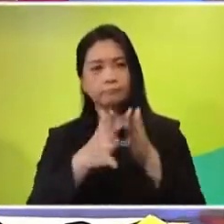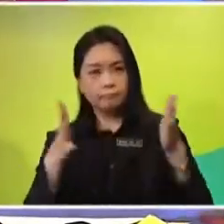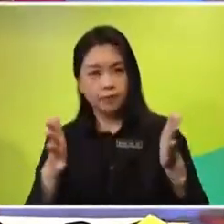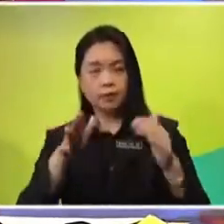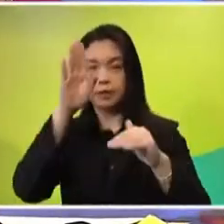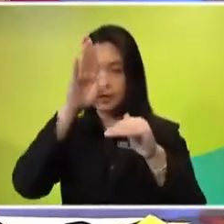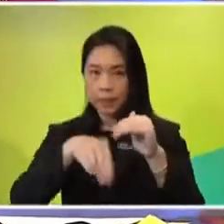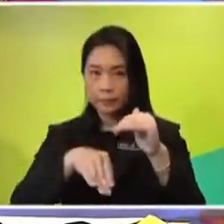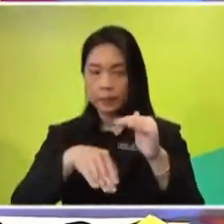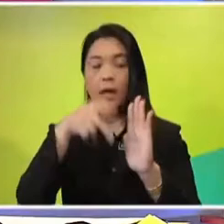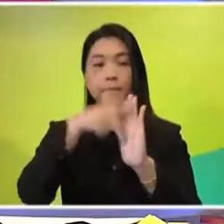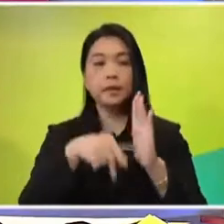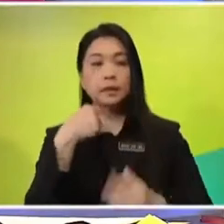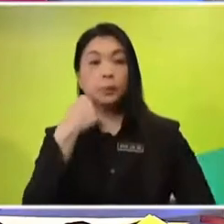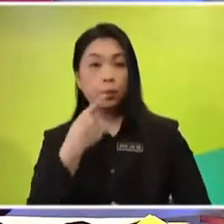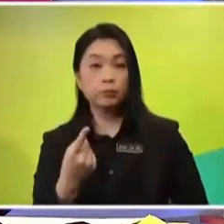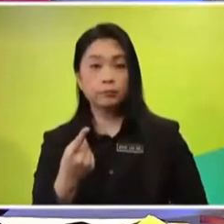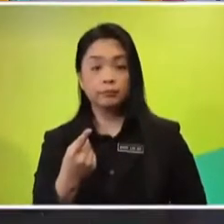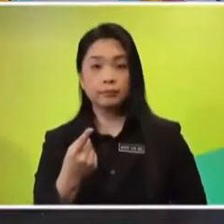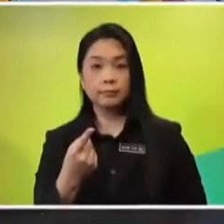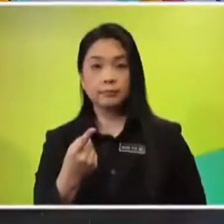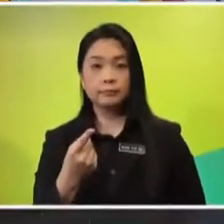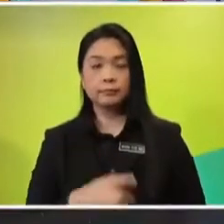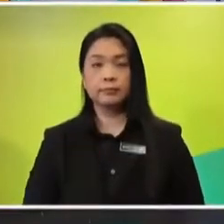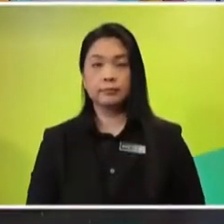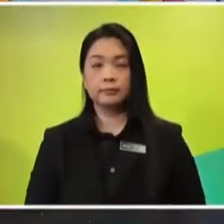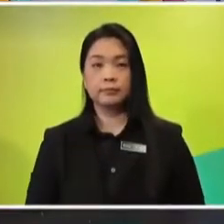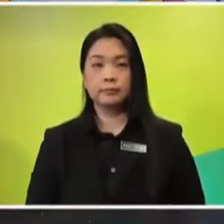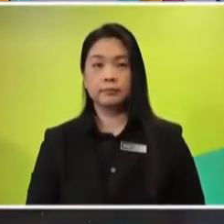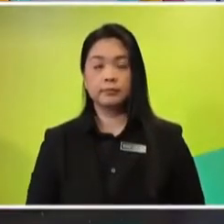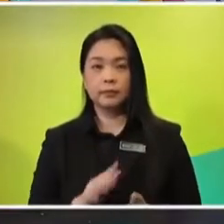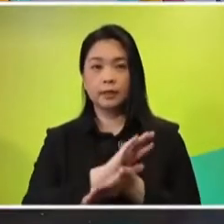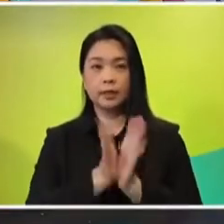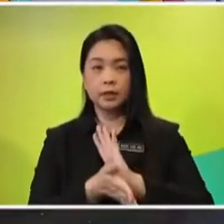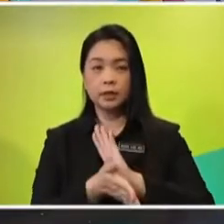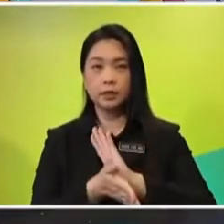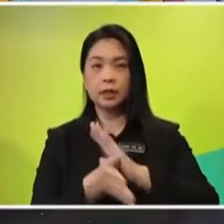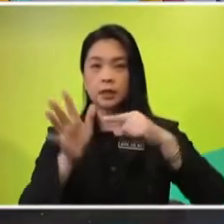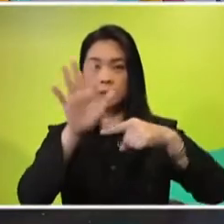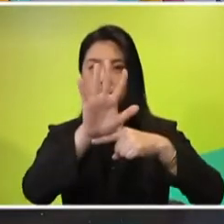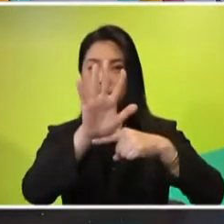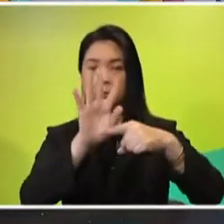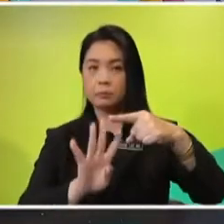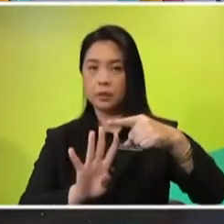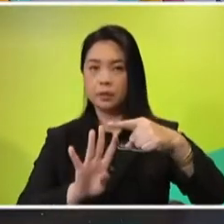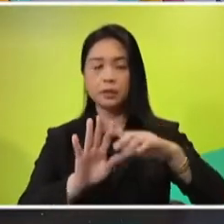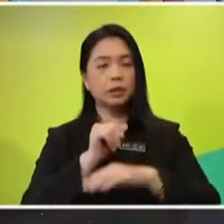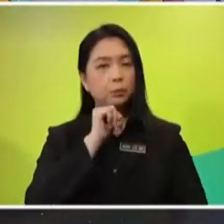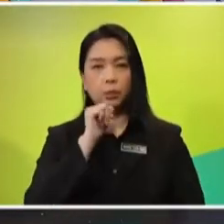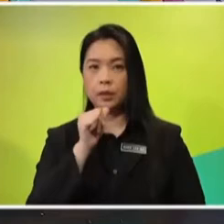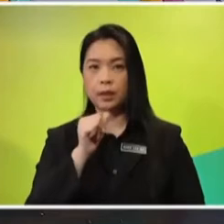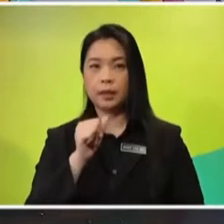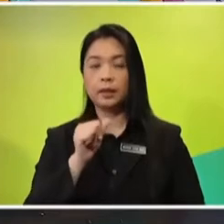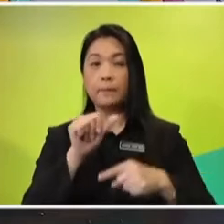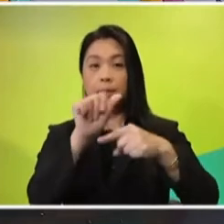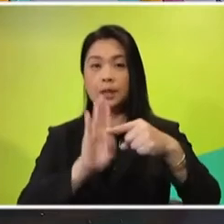daripada penyebut dia. Ha, betul. Lebih besar daripada 4. Jadi ini kita tak boleh katakan pecahan wajar.